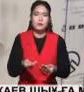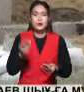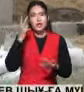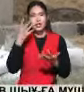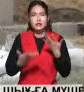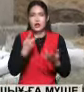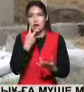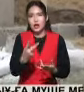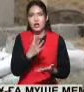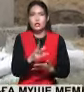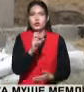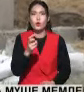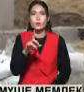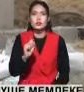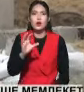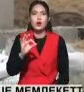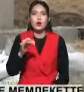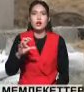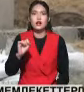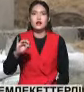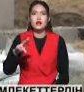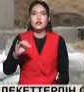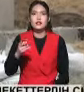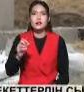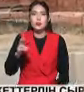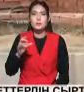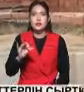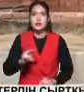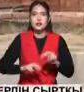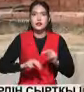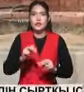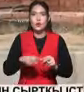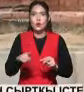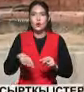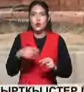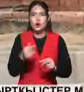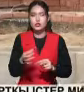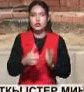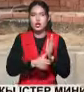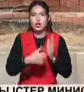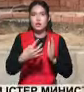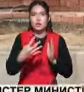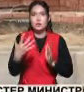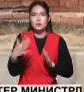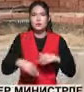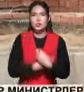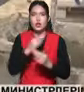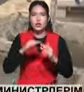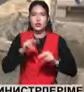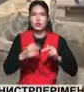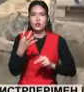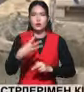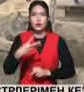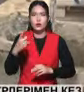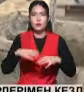қарастырылып жатыр. Қобда, Ойыл, Әйтекеби аудандарында құрылыс қарқынды, өңірде 645 жаңа үй салынады, 431 отбасы